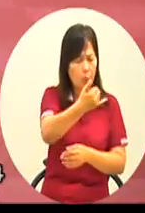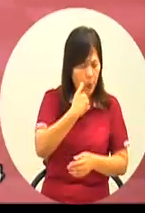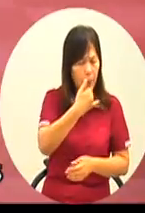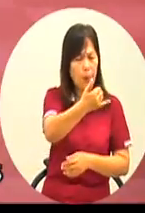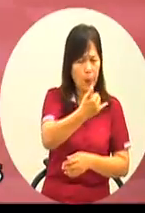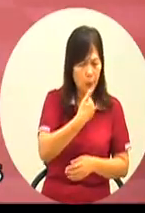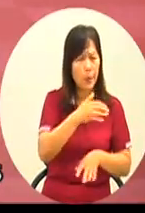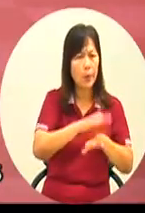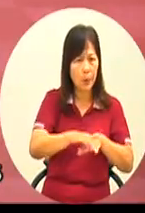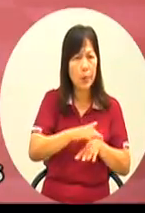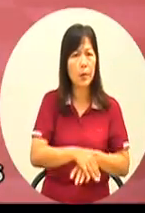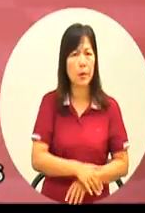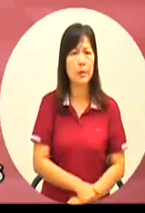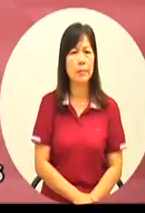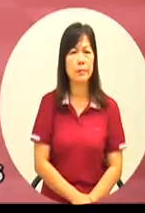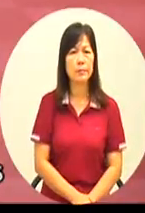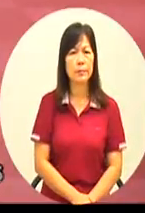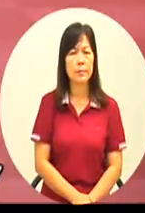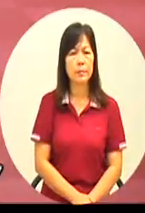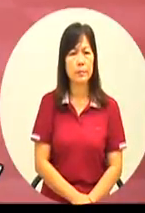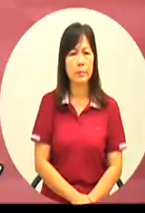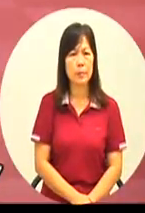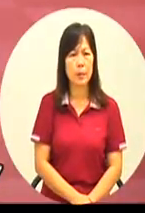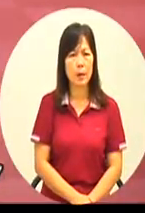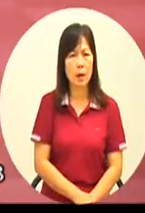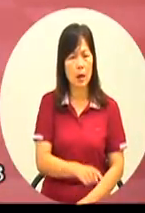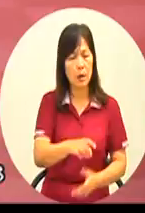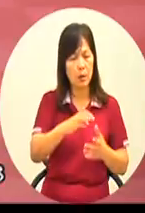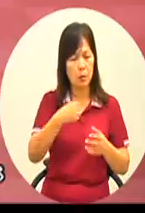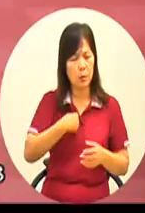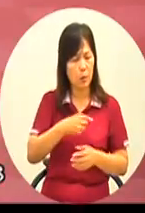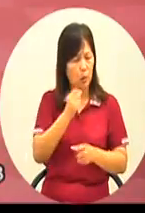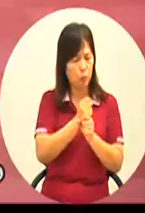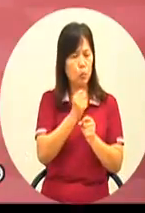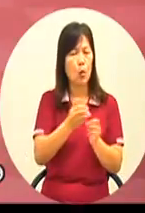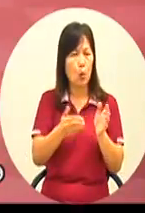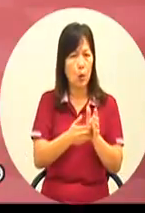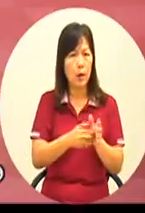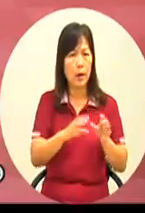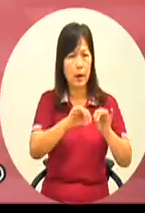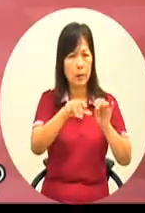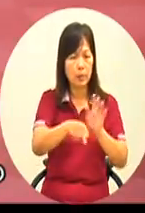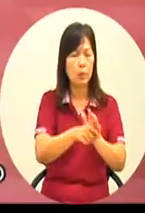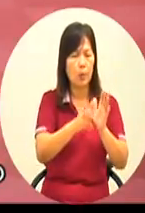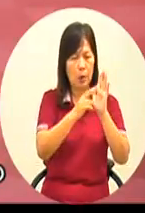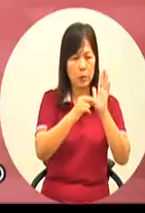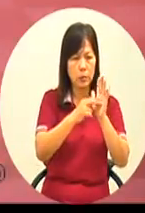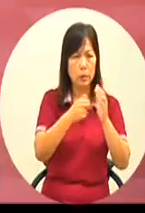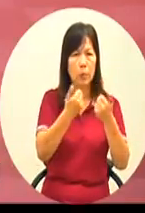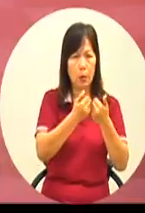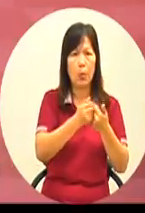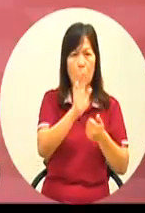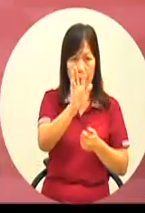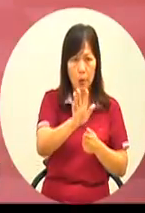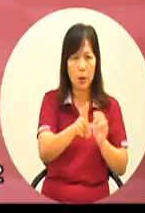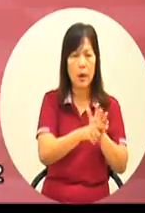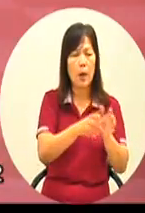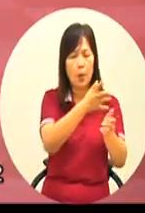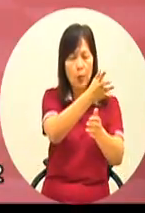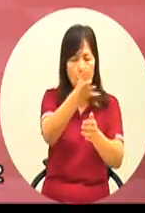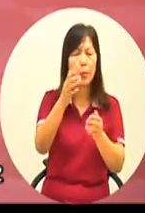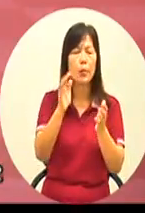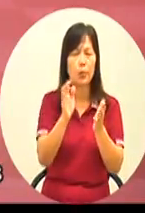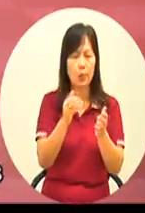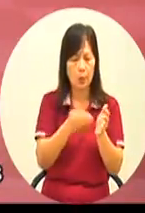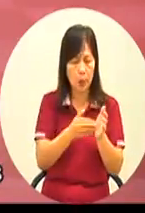方的这个居民的电话，因为我做过地方民意的说明会，也做过了调查会，